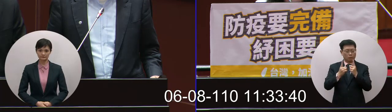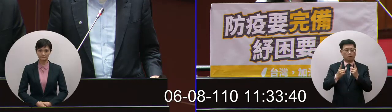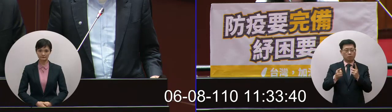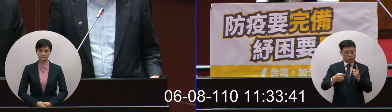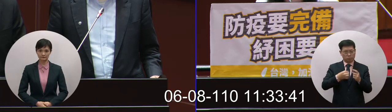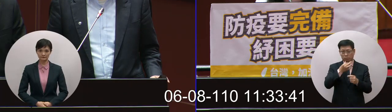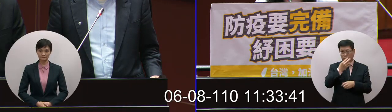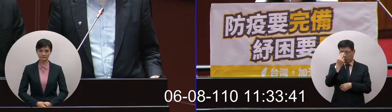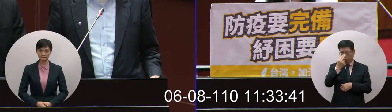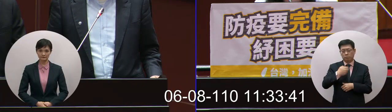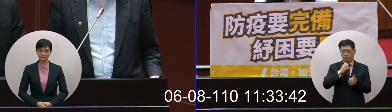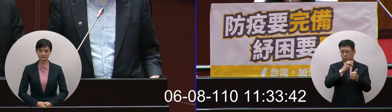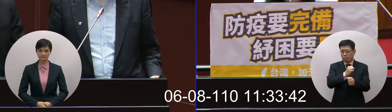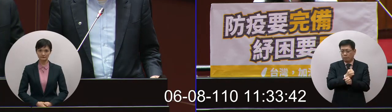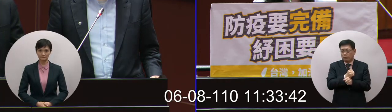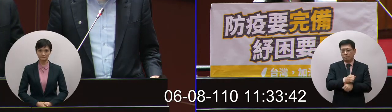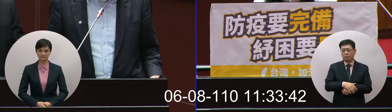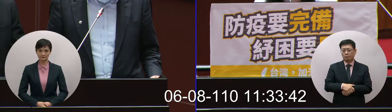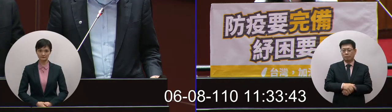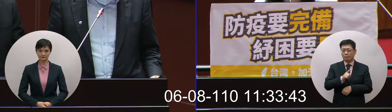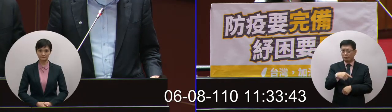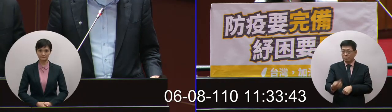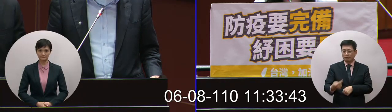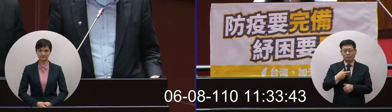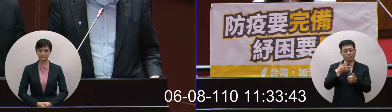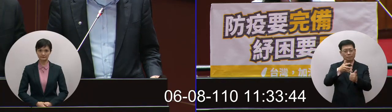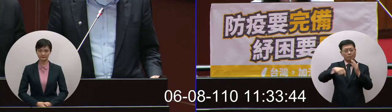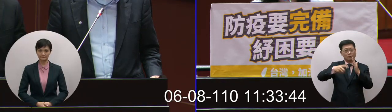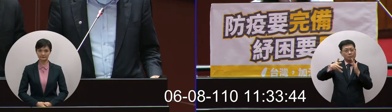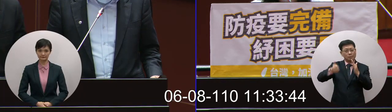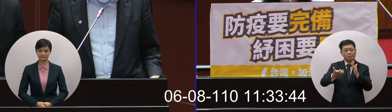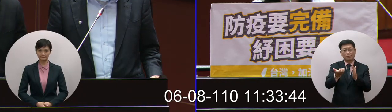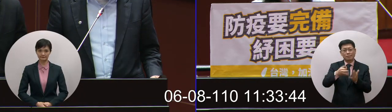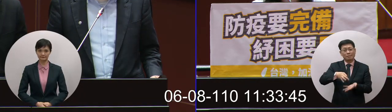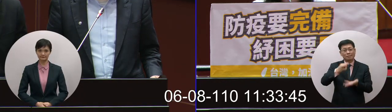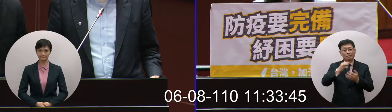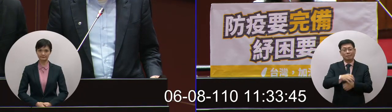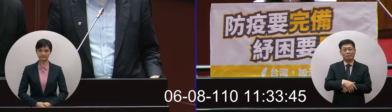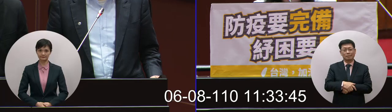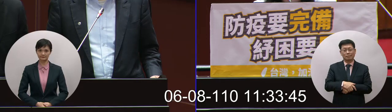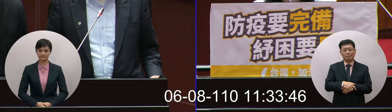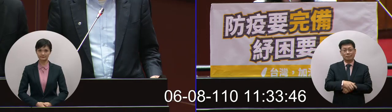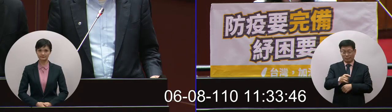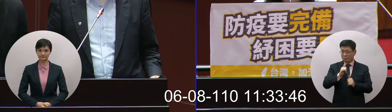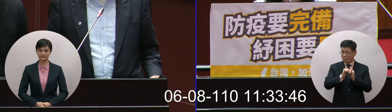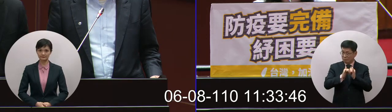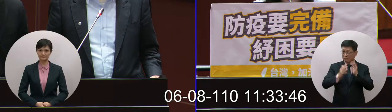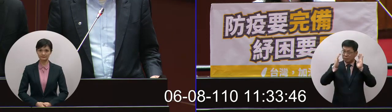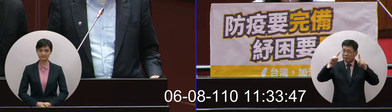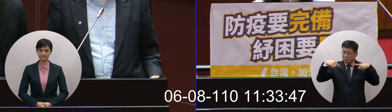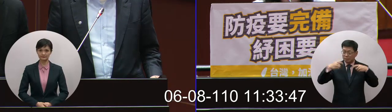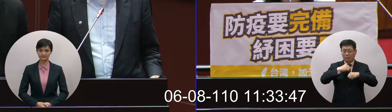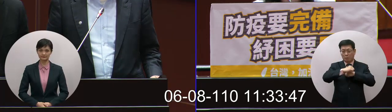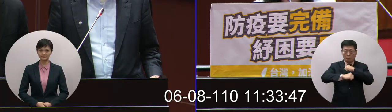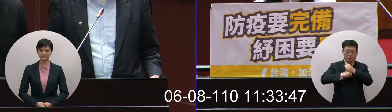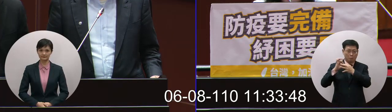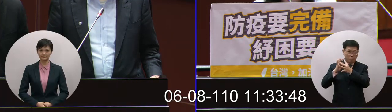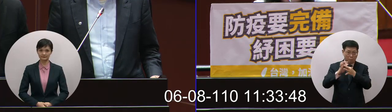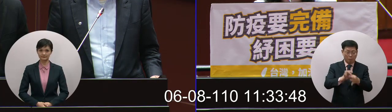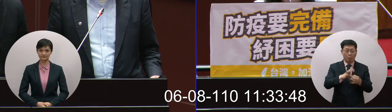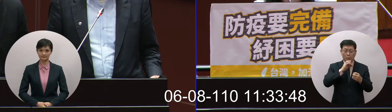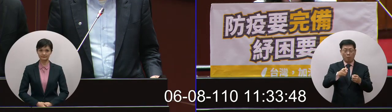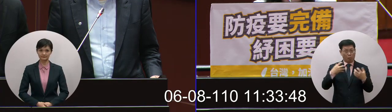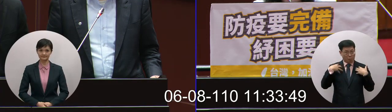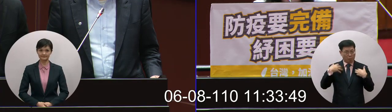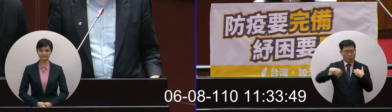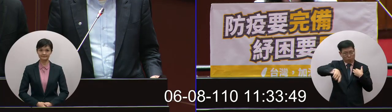有这样的风险，所以想在此提出提醒。那另外也想请教院长是，您刚刚提到在这个维持社会正常运作的这些人，其实是有优先施